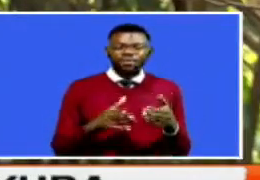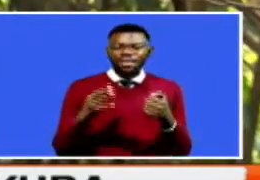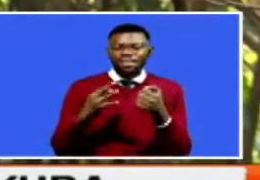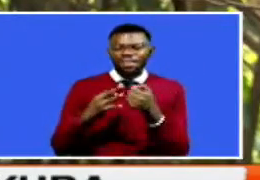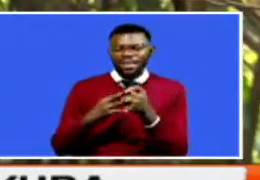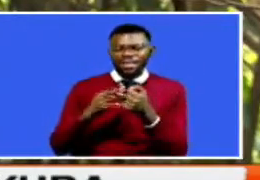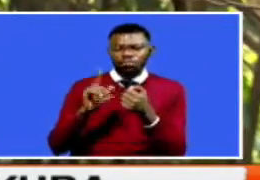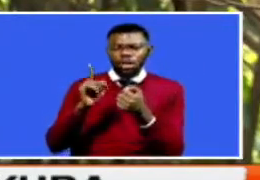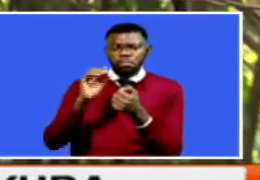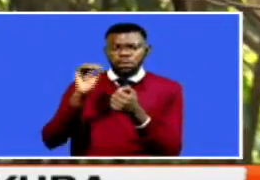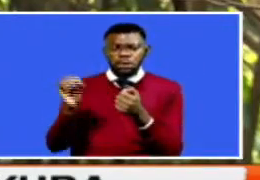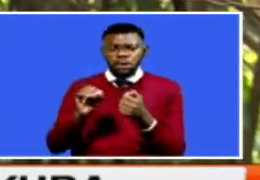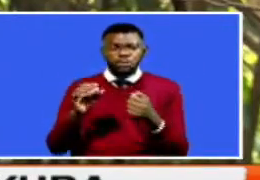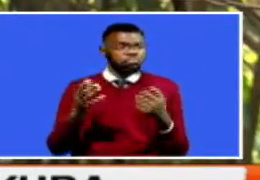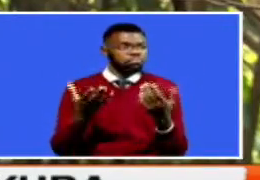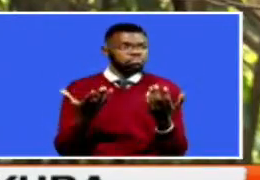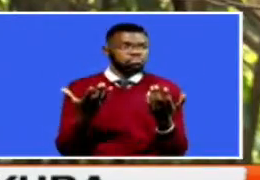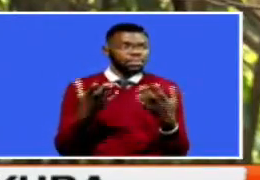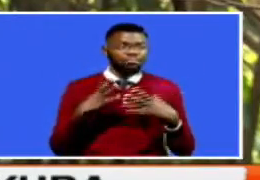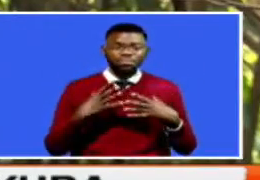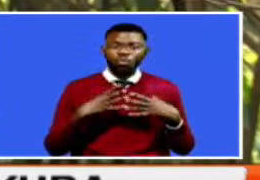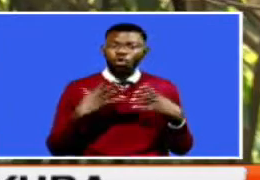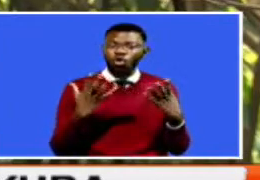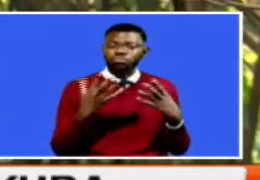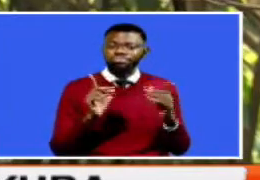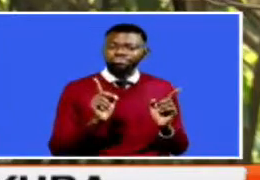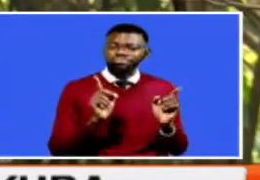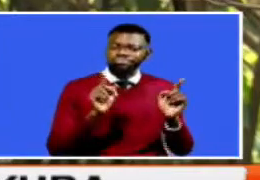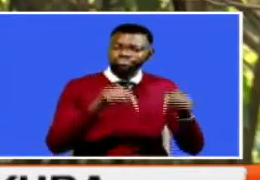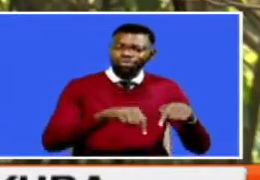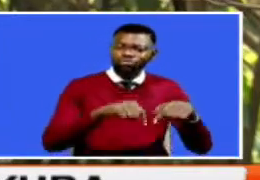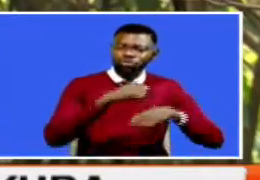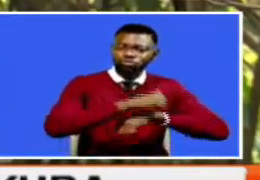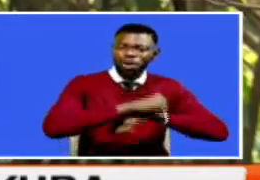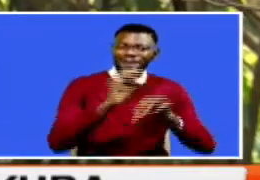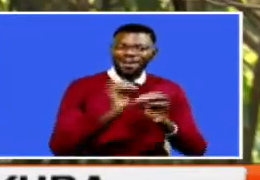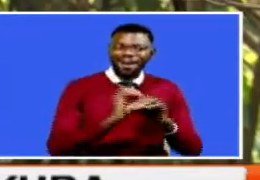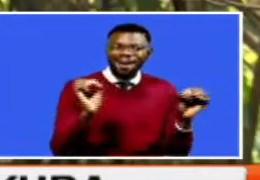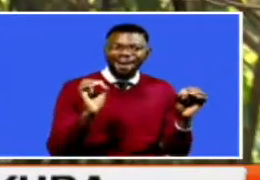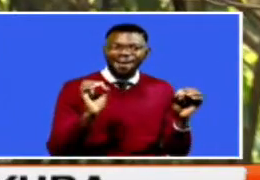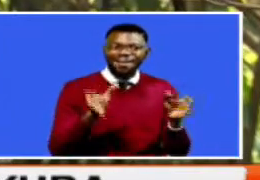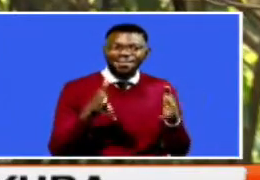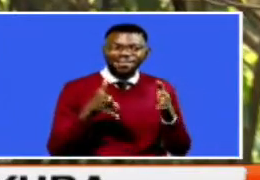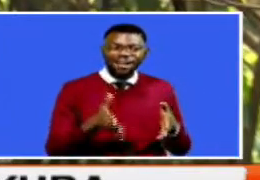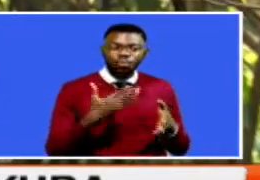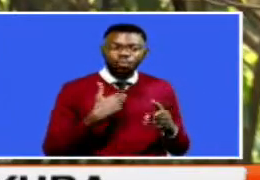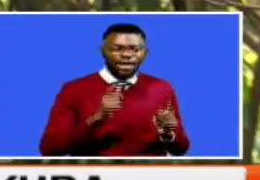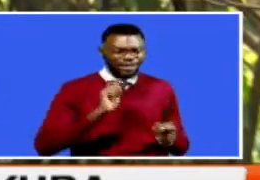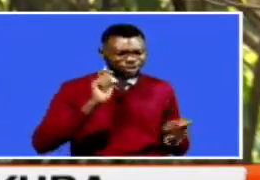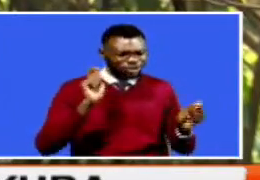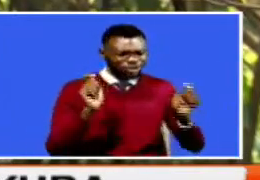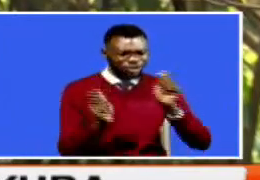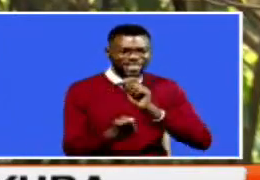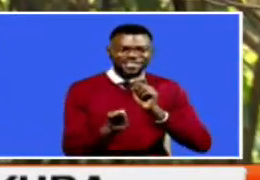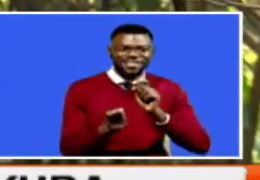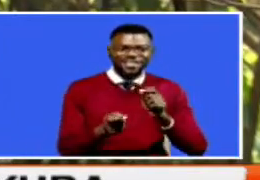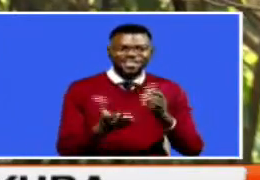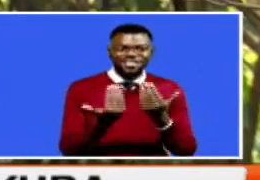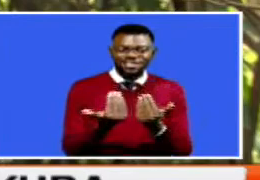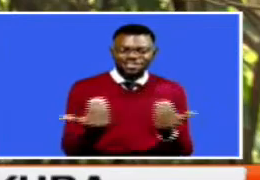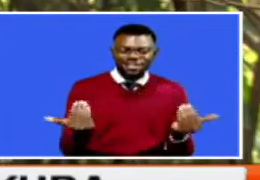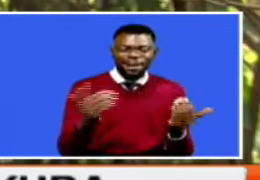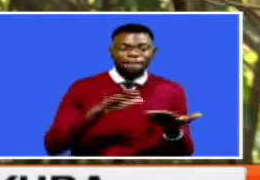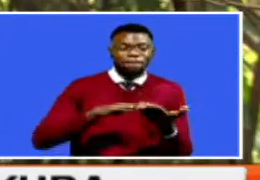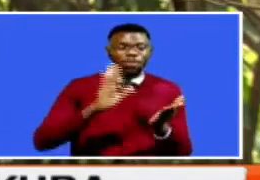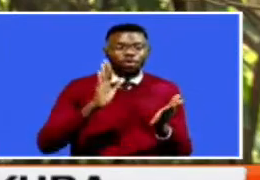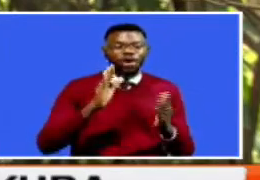watu hawajaenda shule. So I want to tip the table kuhakikisha ya kwamba ina turn the other way na watoto wengi wanaweza